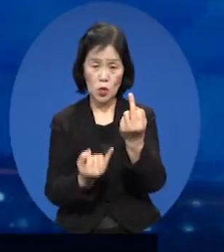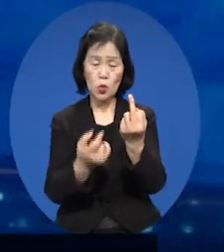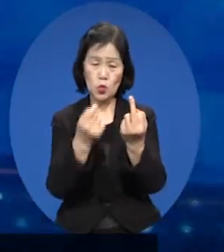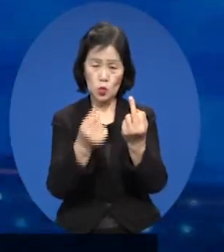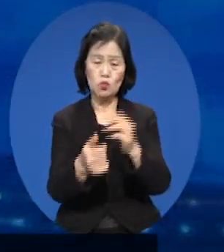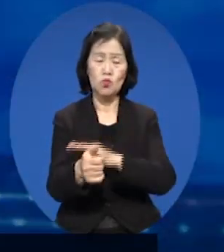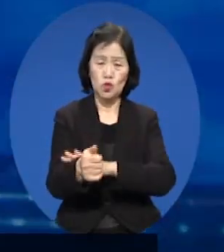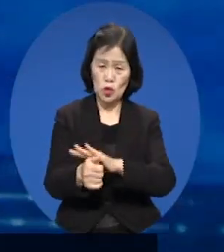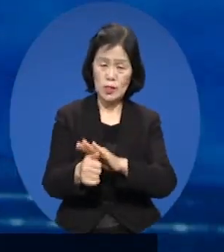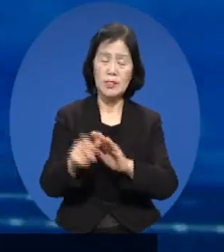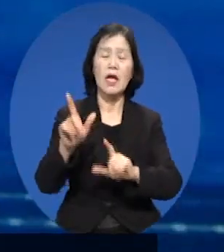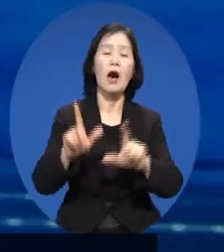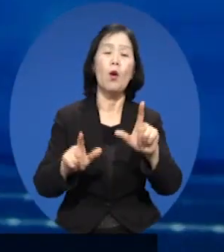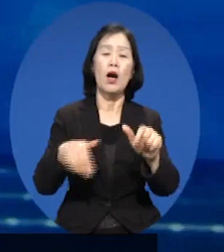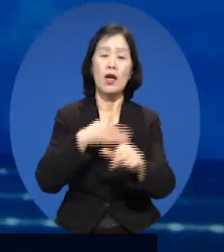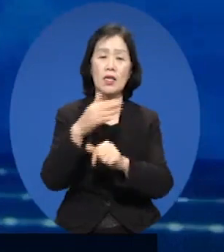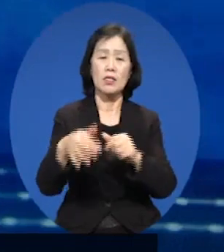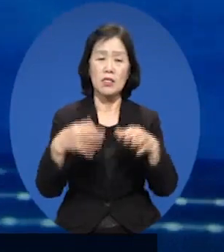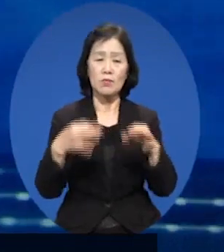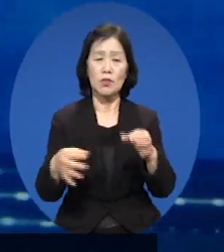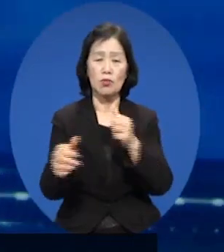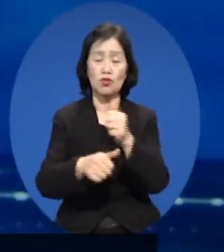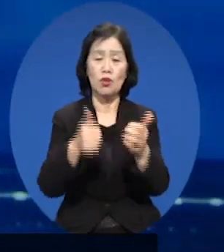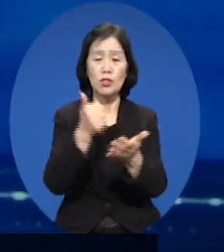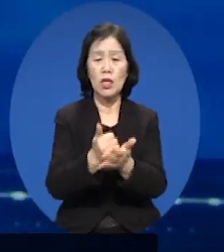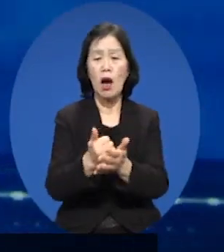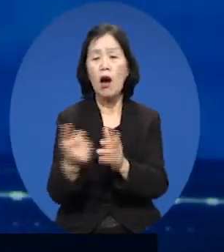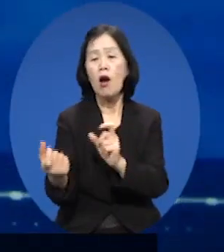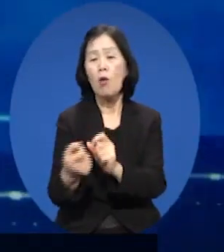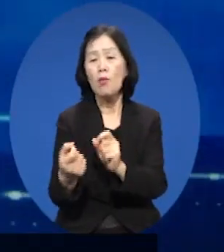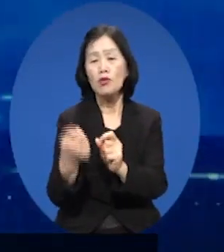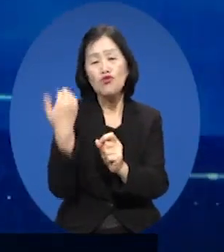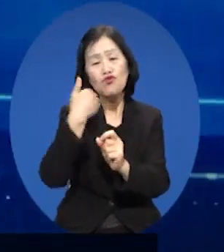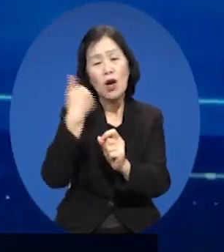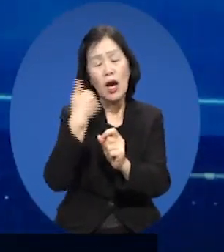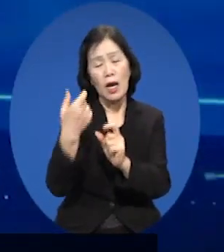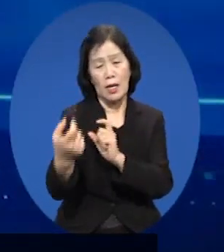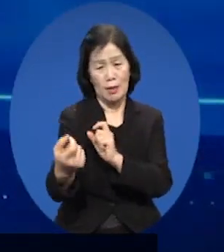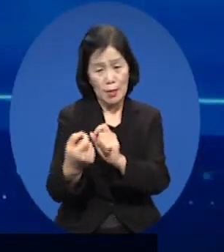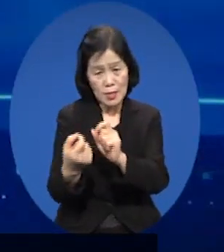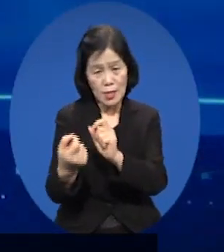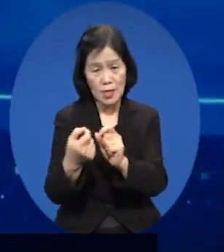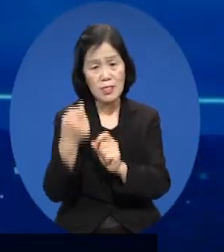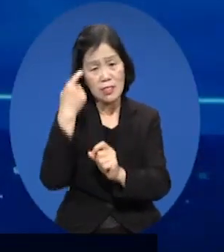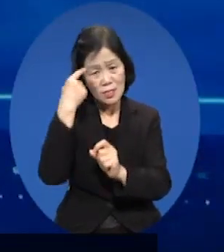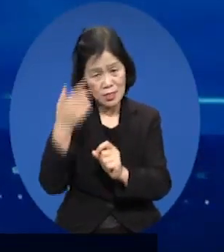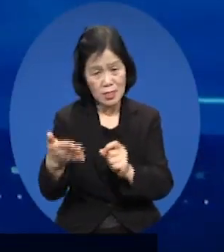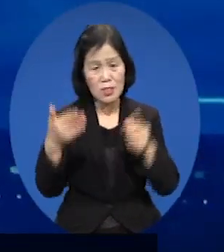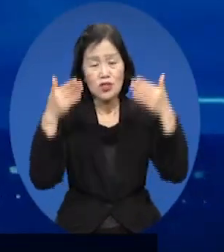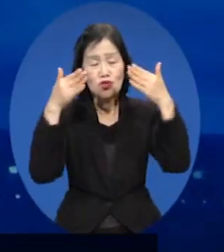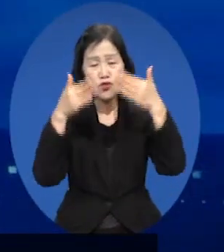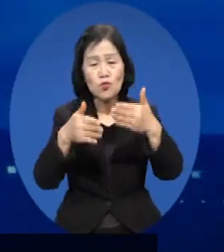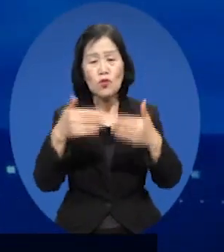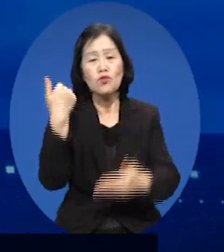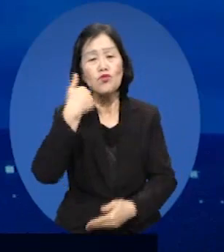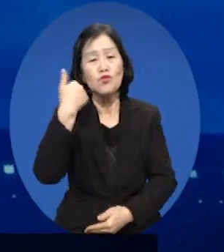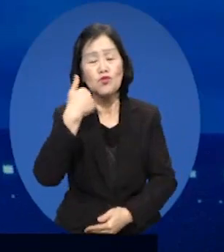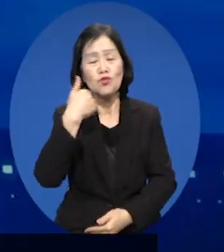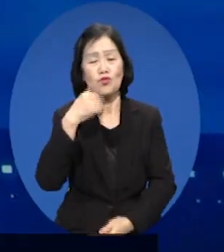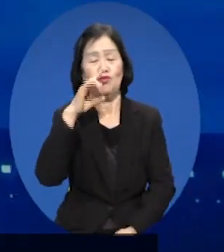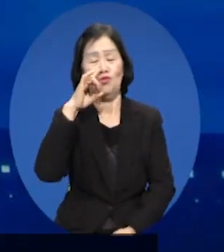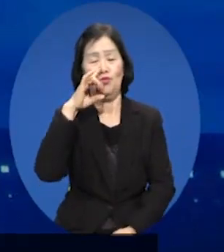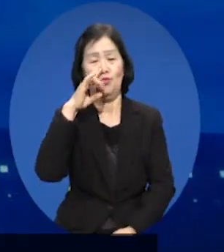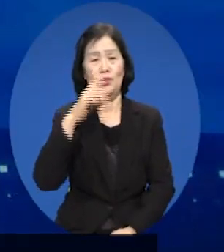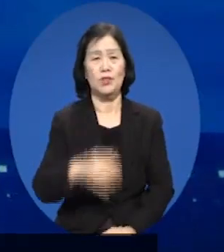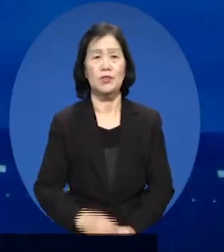물러난 상황에서 김정은 위원장 옆에는 그럼 누가 더 바싹 다가 갔는지 주목할 만한 인물은 누구인지 궁금 하실 때 인데